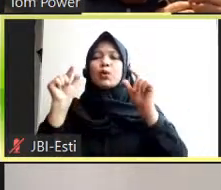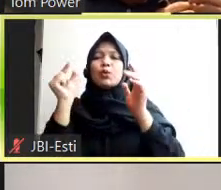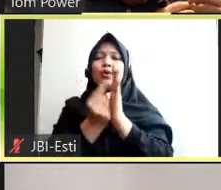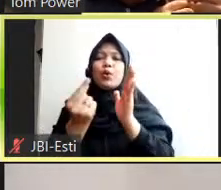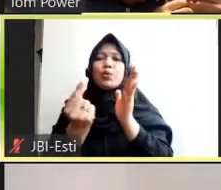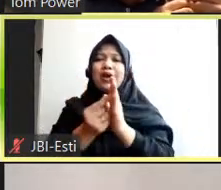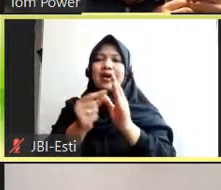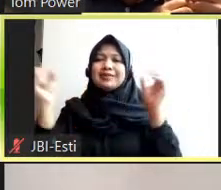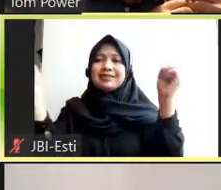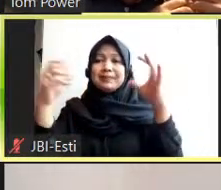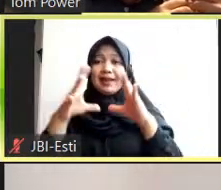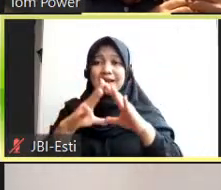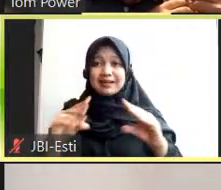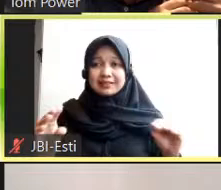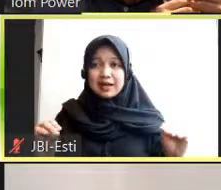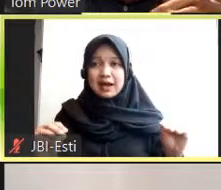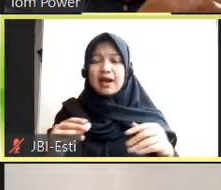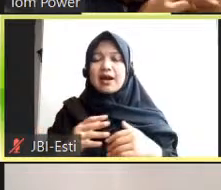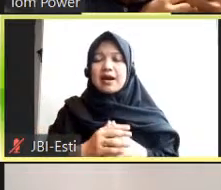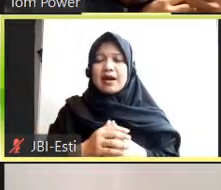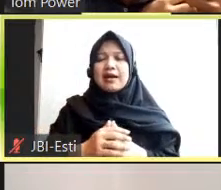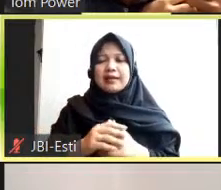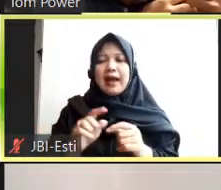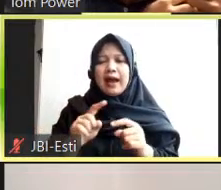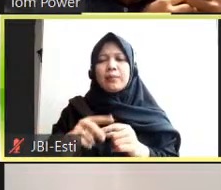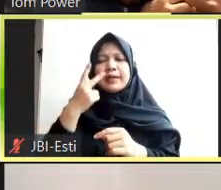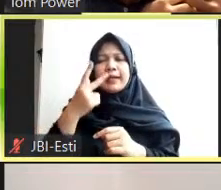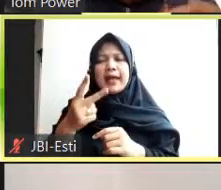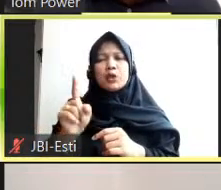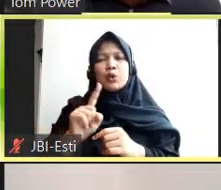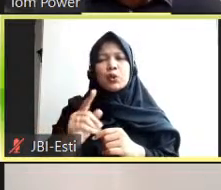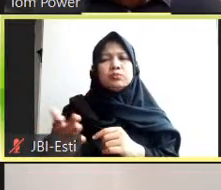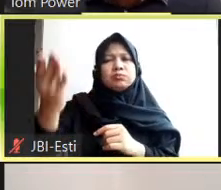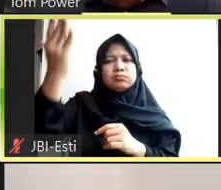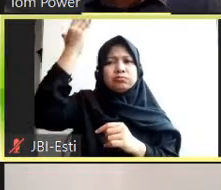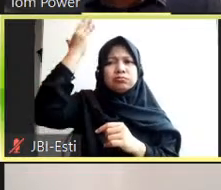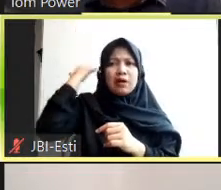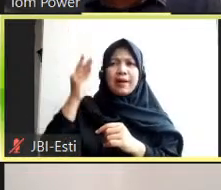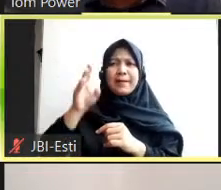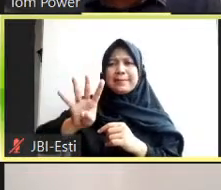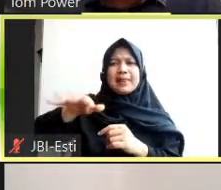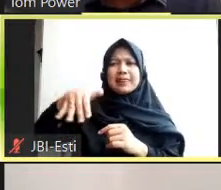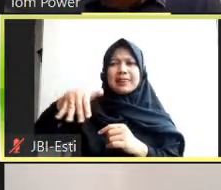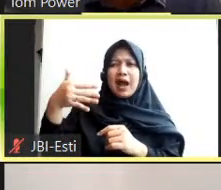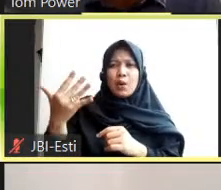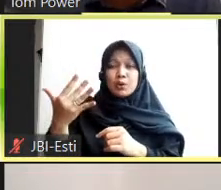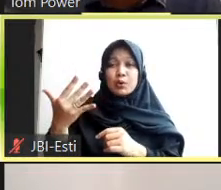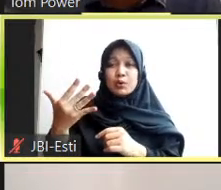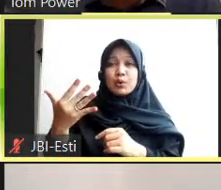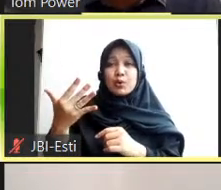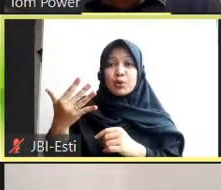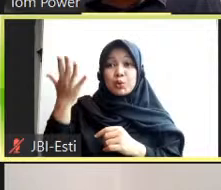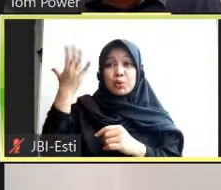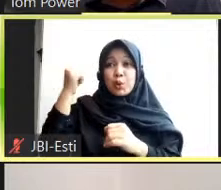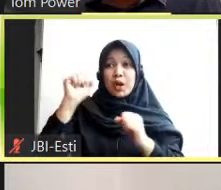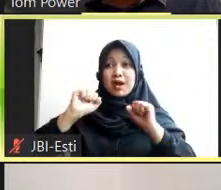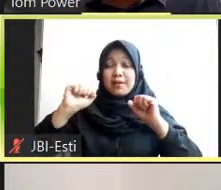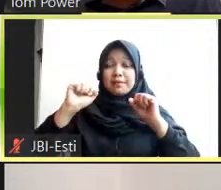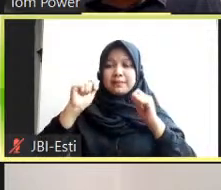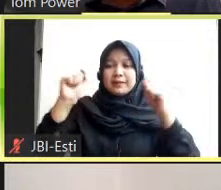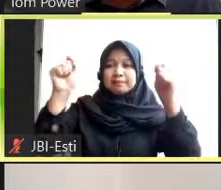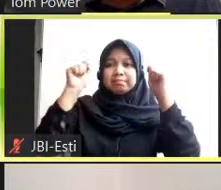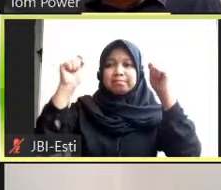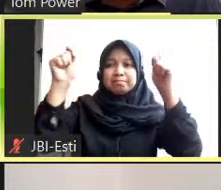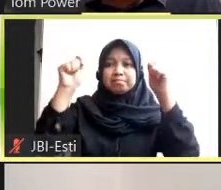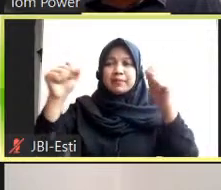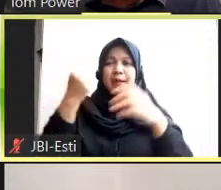belakang dulu, mungkin sekitar 4 tahun ke belakang ketika terjadi aksi bela Islam. Dan